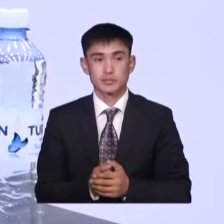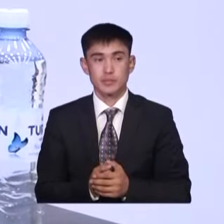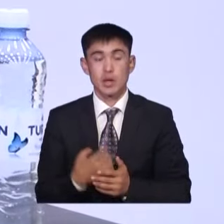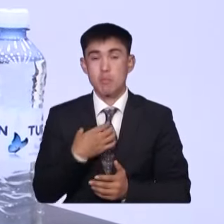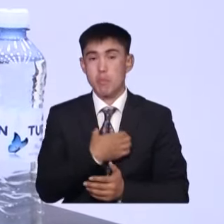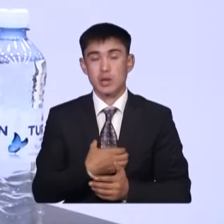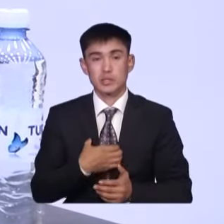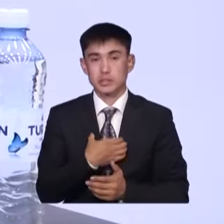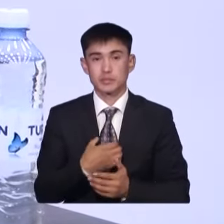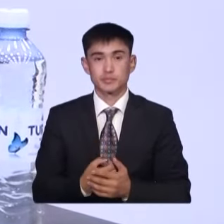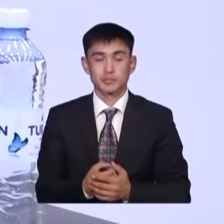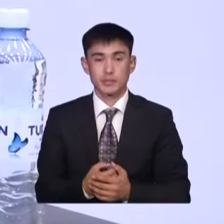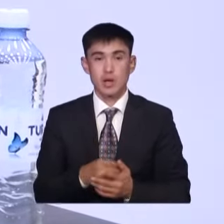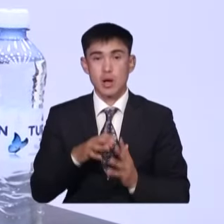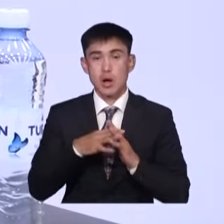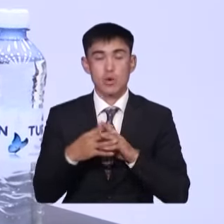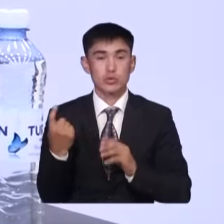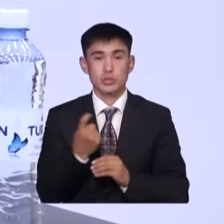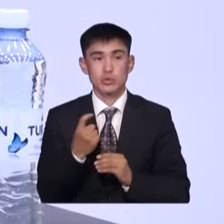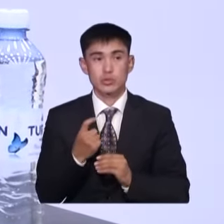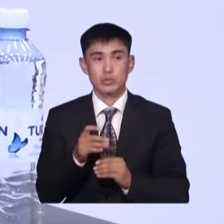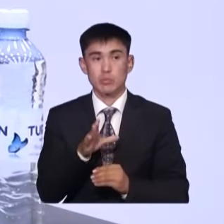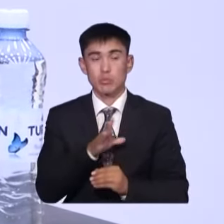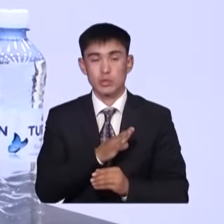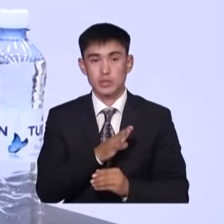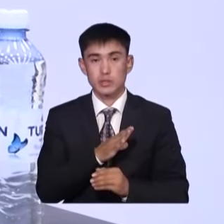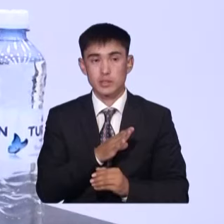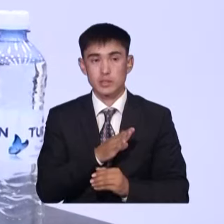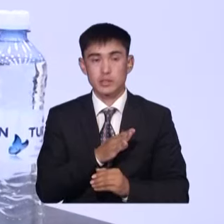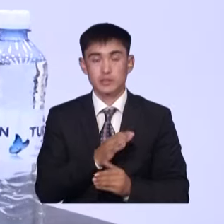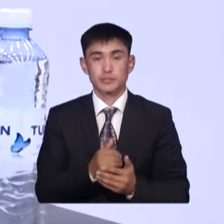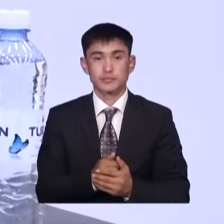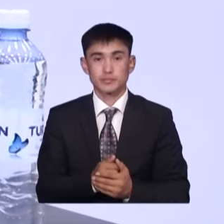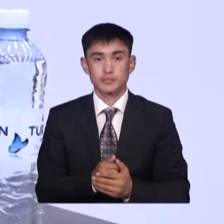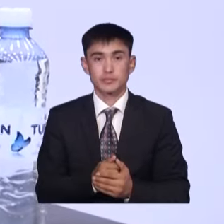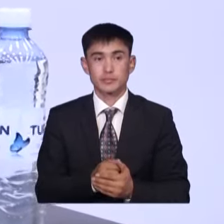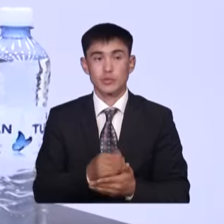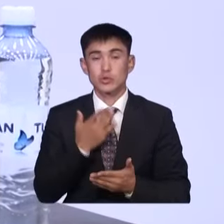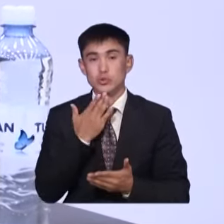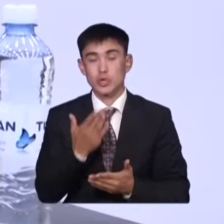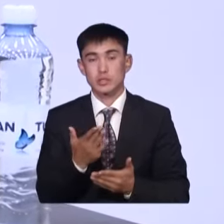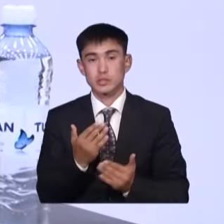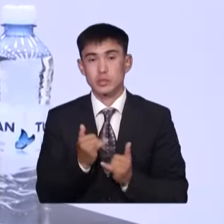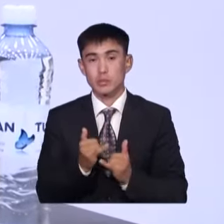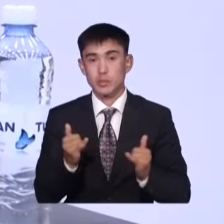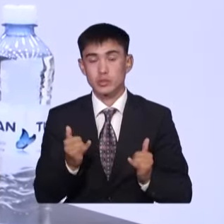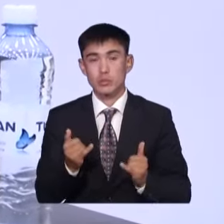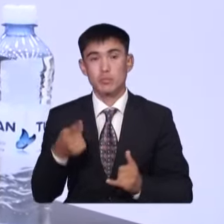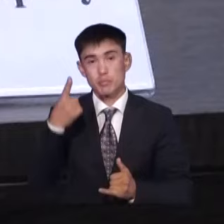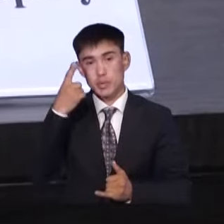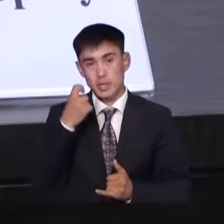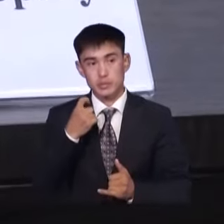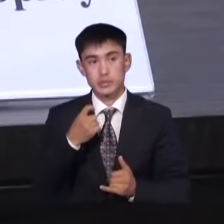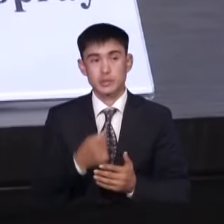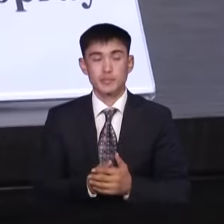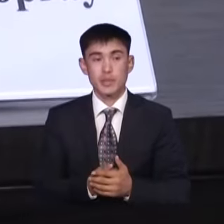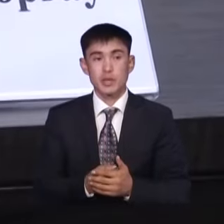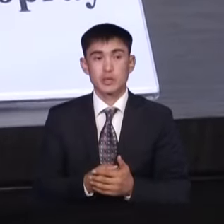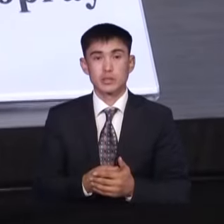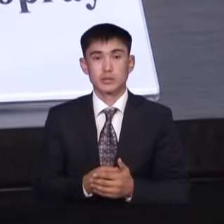маңызды болып отыр. Ауыл шаруашылығында болып отырған жаңағы сұранысты бәріміз білеміз, бәрімізге